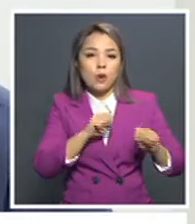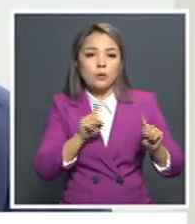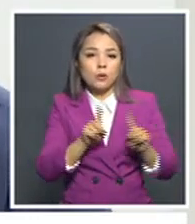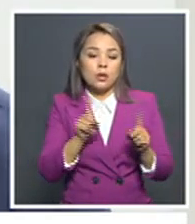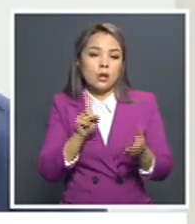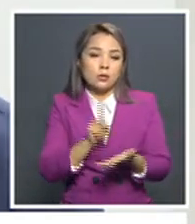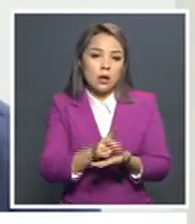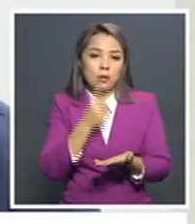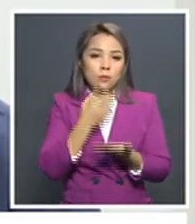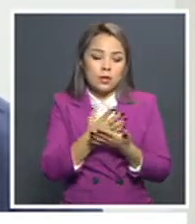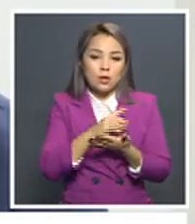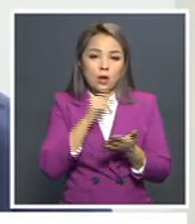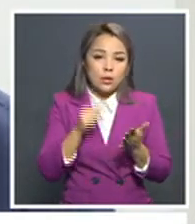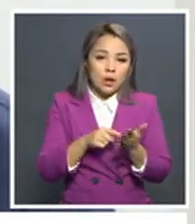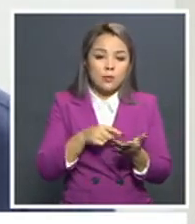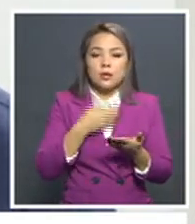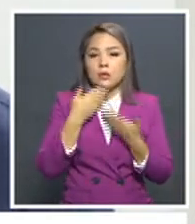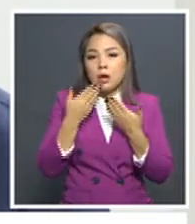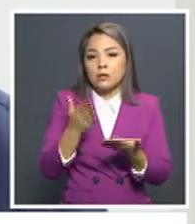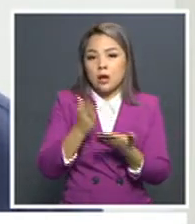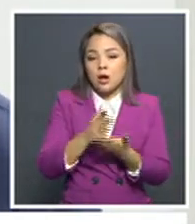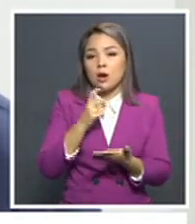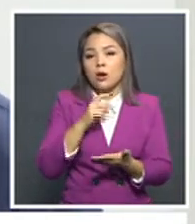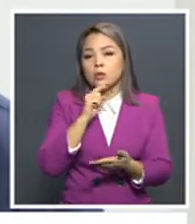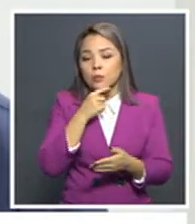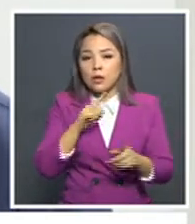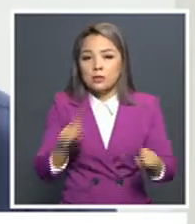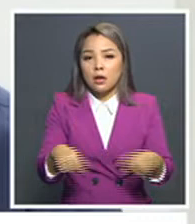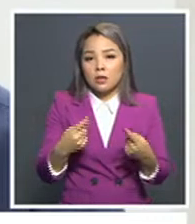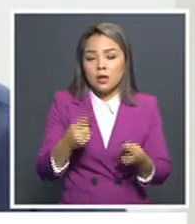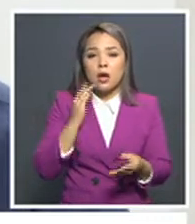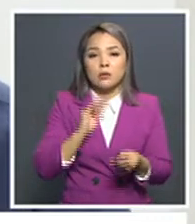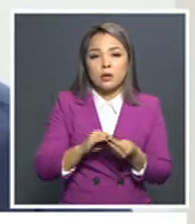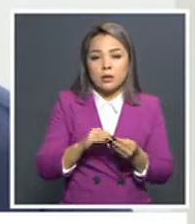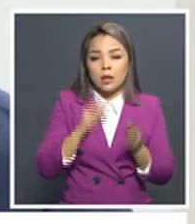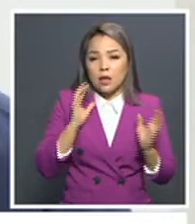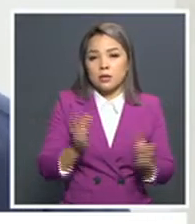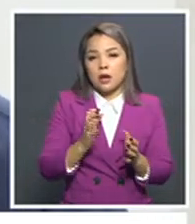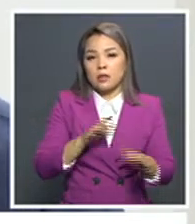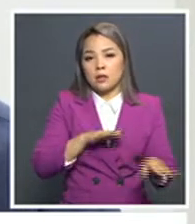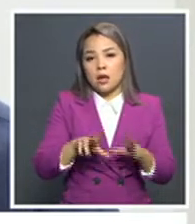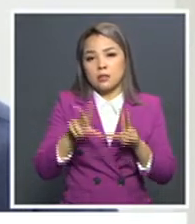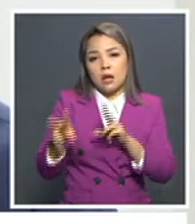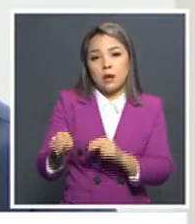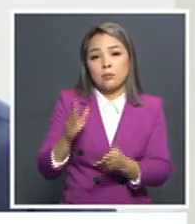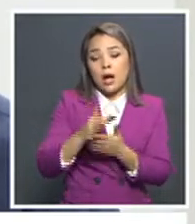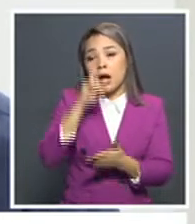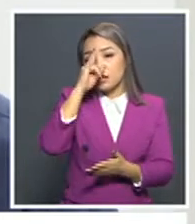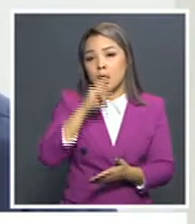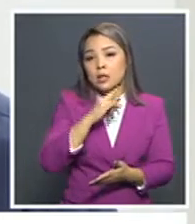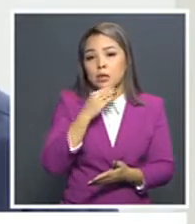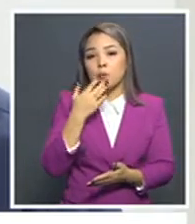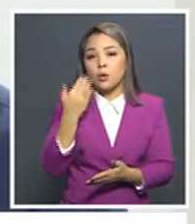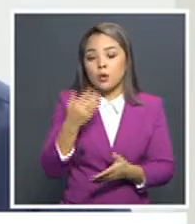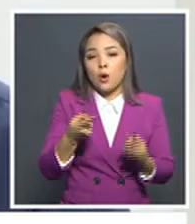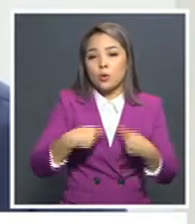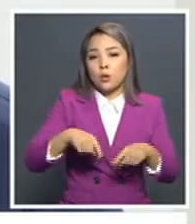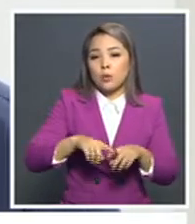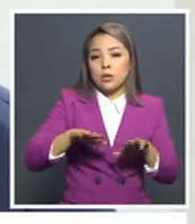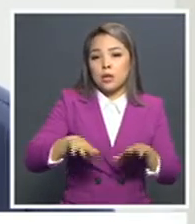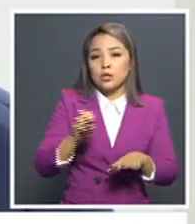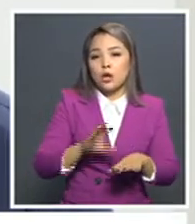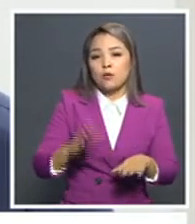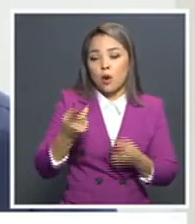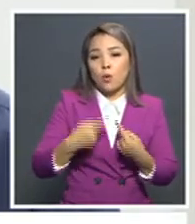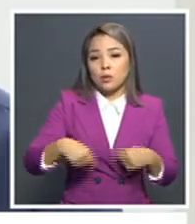Бұл экономикалық дамуға септігін тигізіп, елдегі тұрақтылықты сақтауға кепіл болатын шаралар. Қазақстанның Біріккен Ұлттар Ұйымы